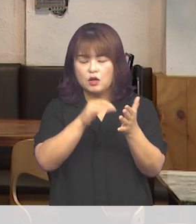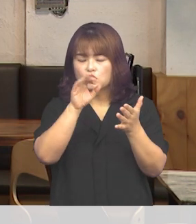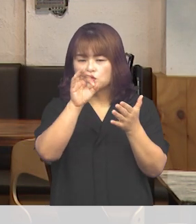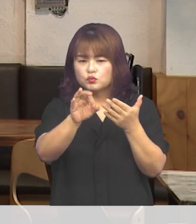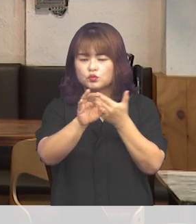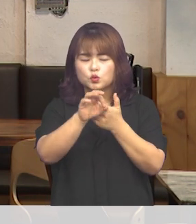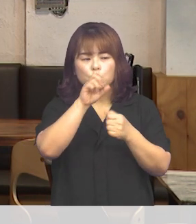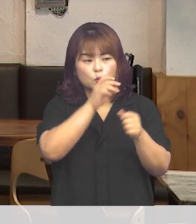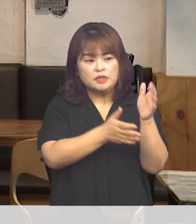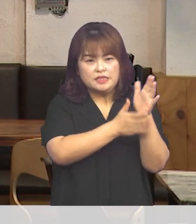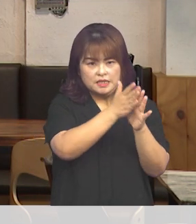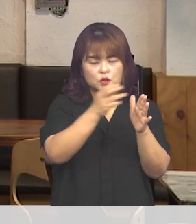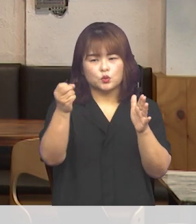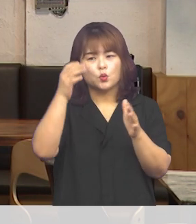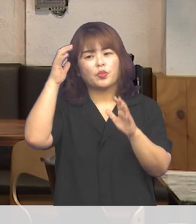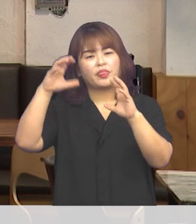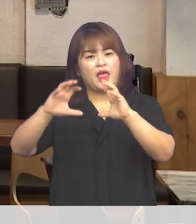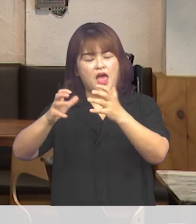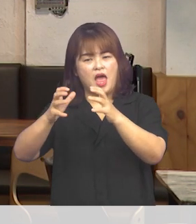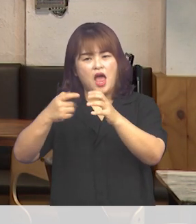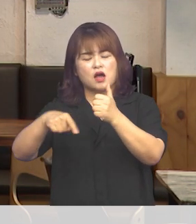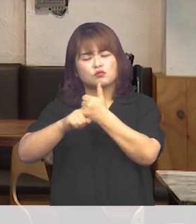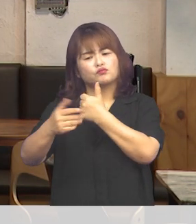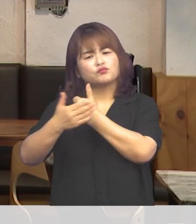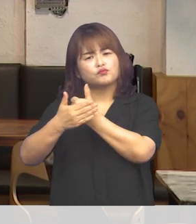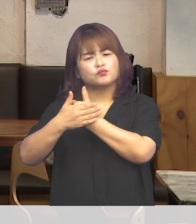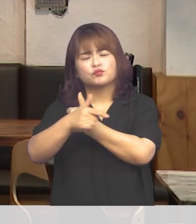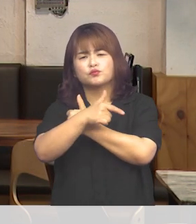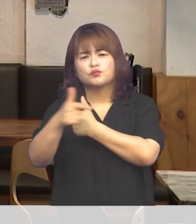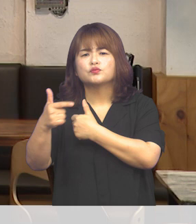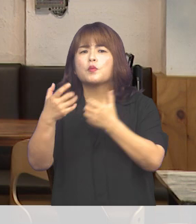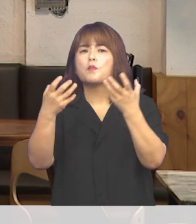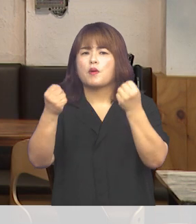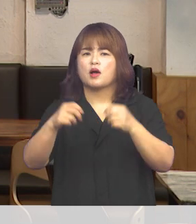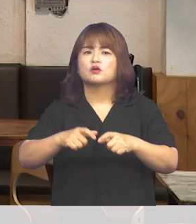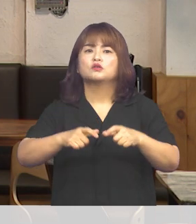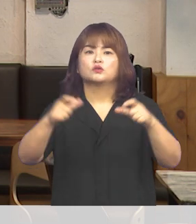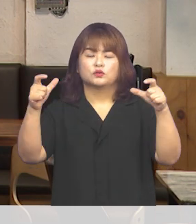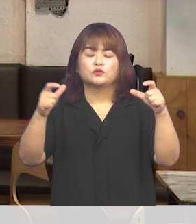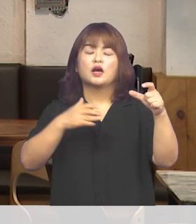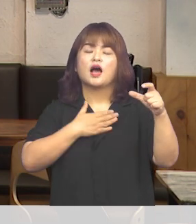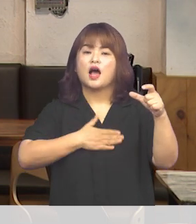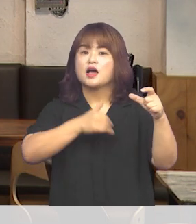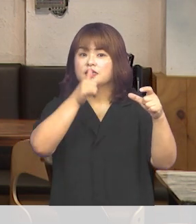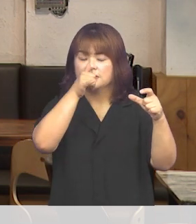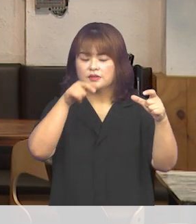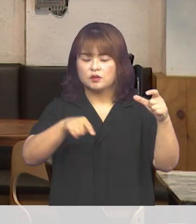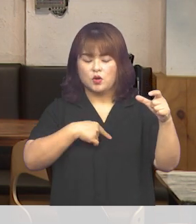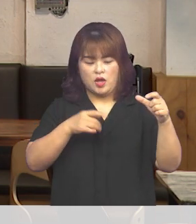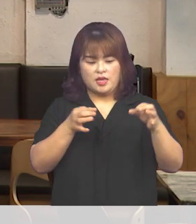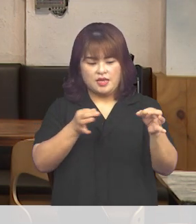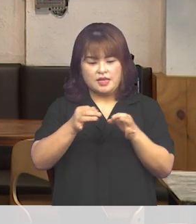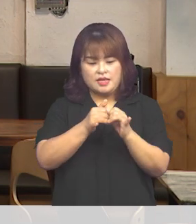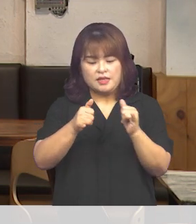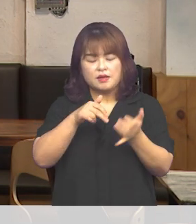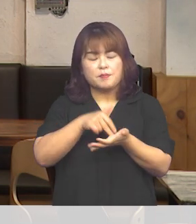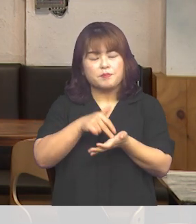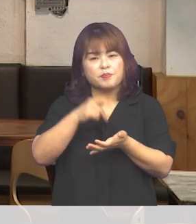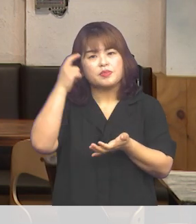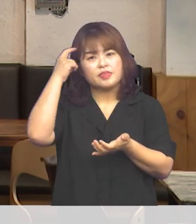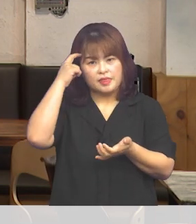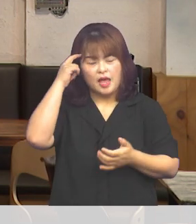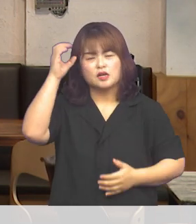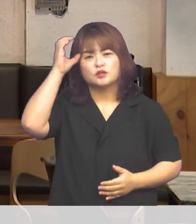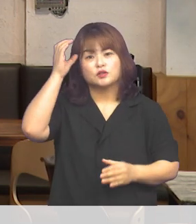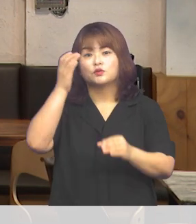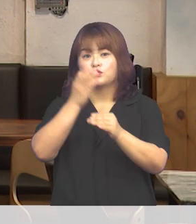용인시뿐만 아니라 국가에서 많은 지원을 나온 것에 대해서 우리 상인들이